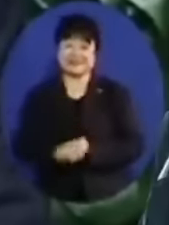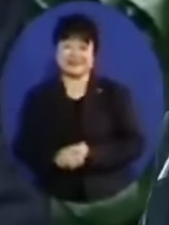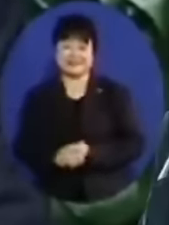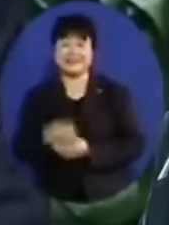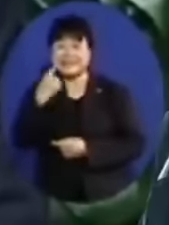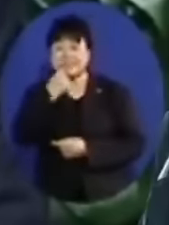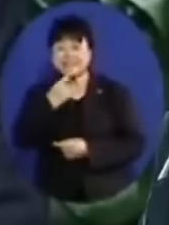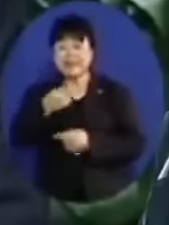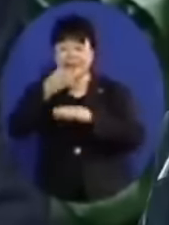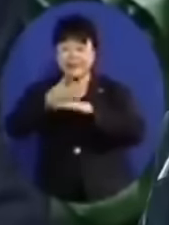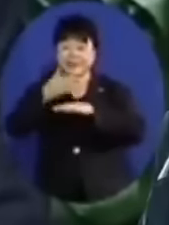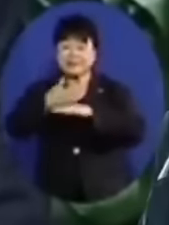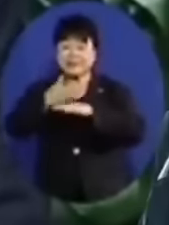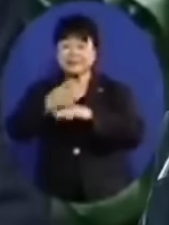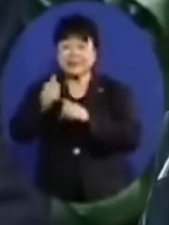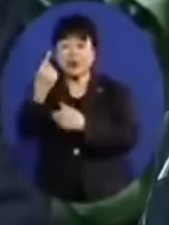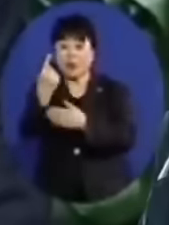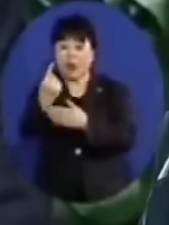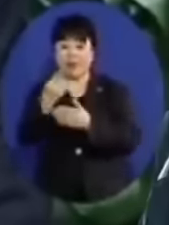입에 감사가 늘 붙어있어요.